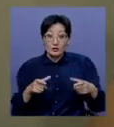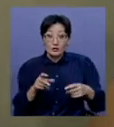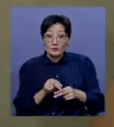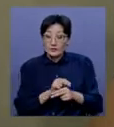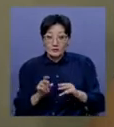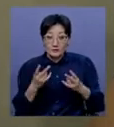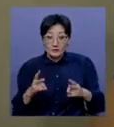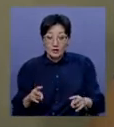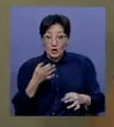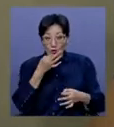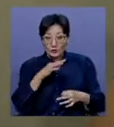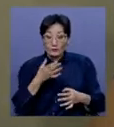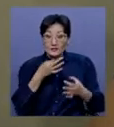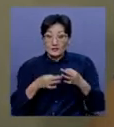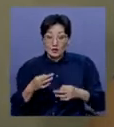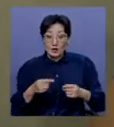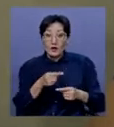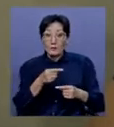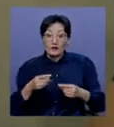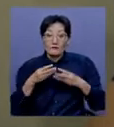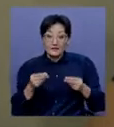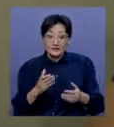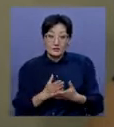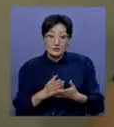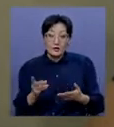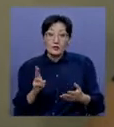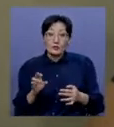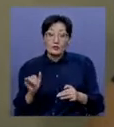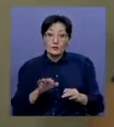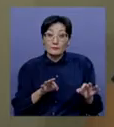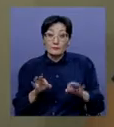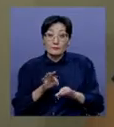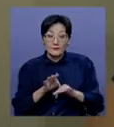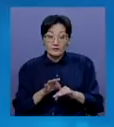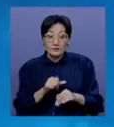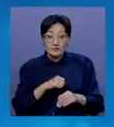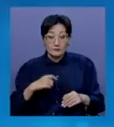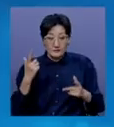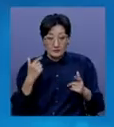сұраймыз, өйткені кез келген дәрінің кері әсері бар. Оның неге алып келіп соғатынын өздеріңіз білесіздер.